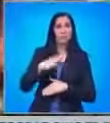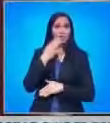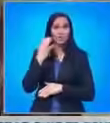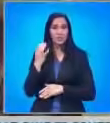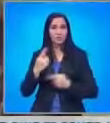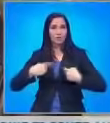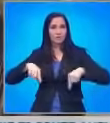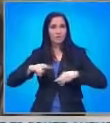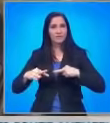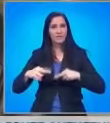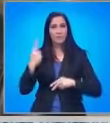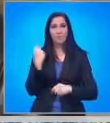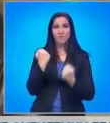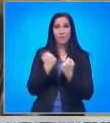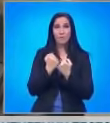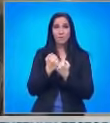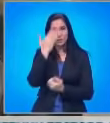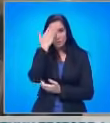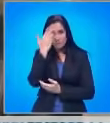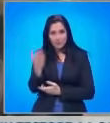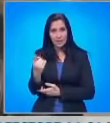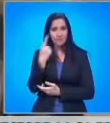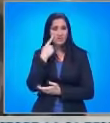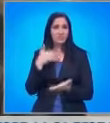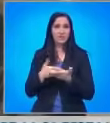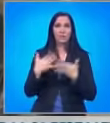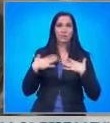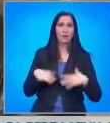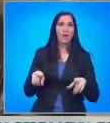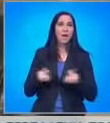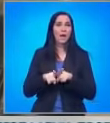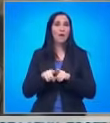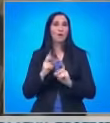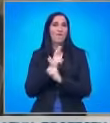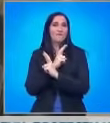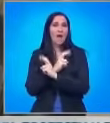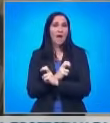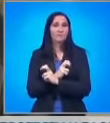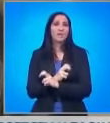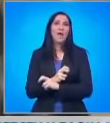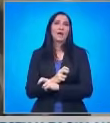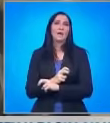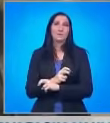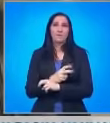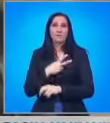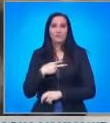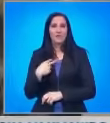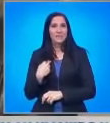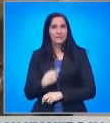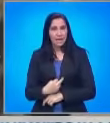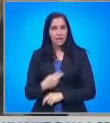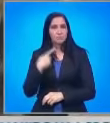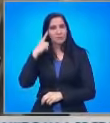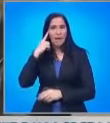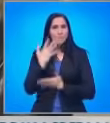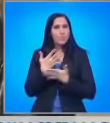400 заведения. На първо място да се признават тестовете за антитела, така както е в Австрия и в Швейцария. Знаем, че много